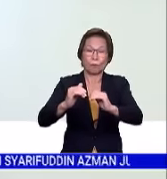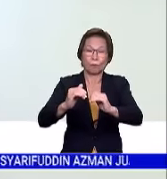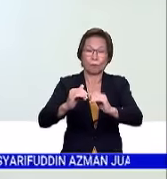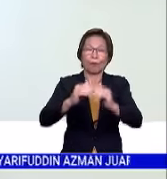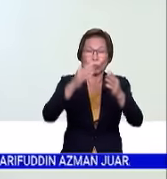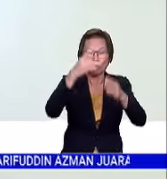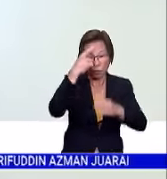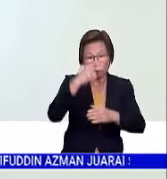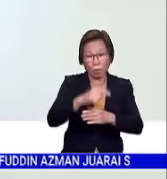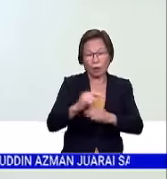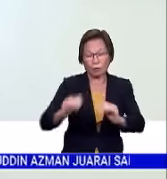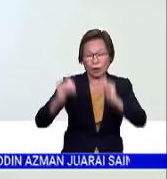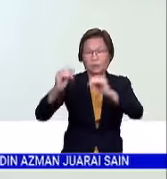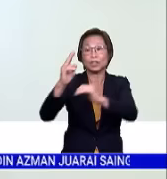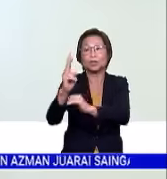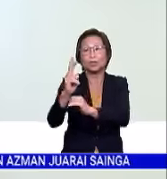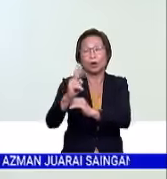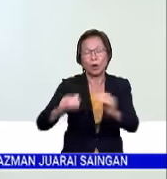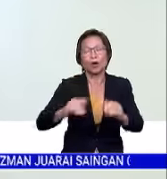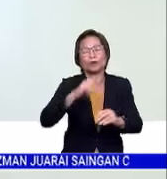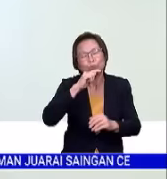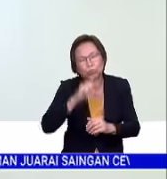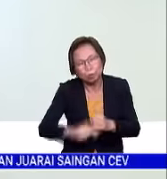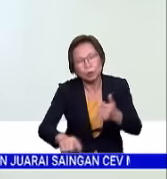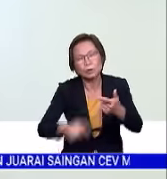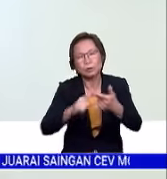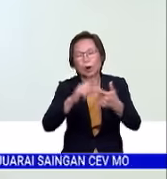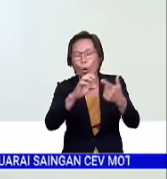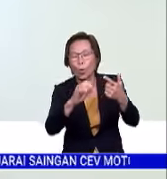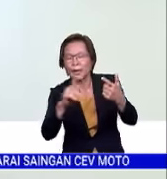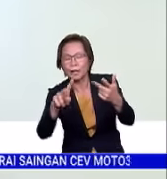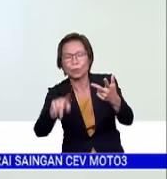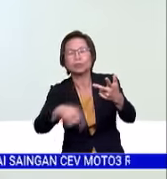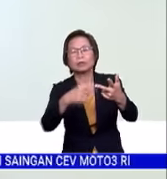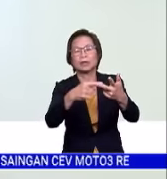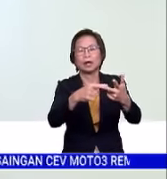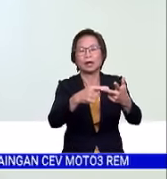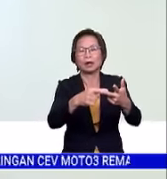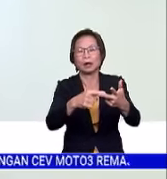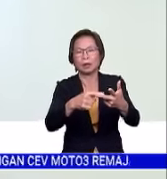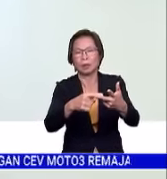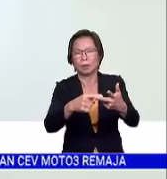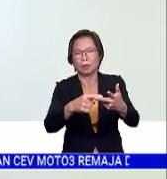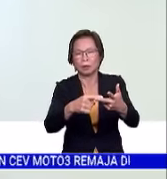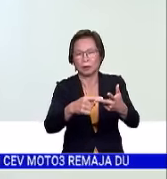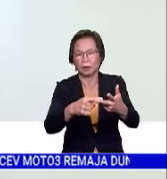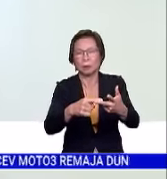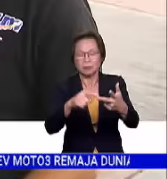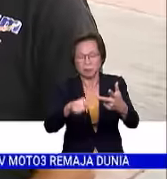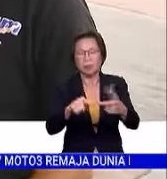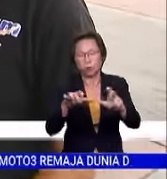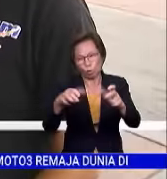emas, golongan orang kurang upaya dan golongan comorbid.